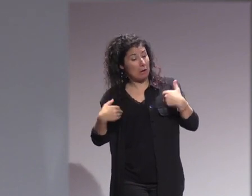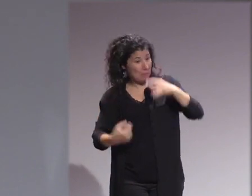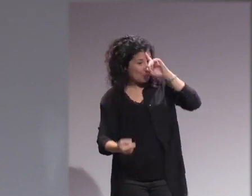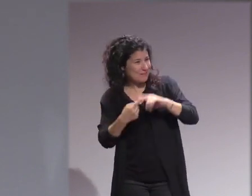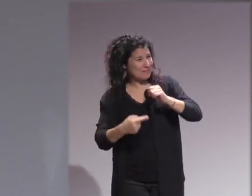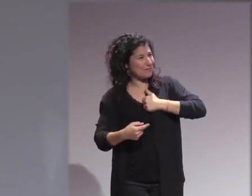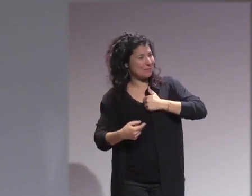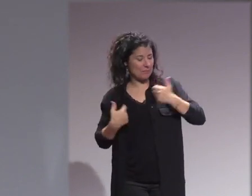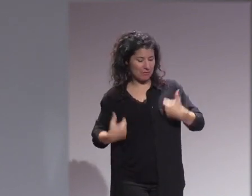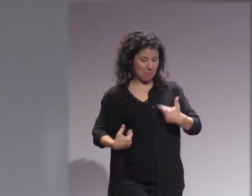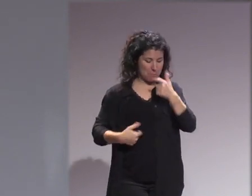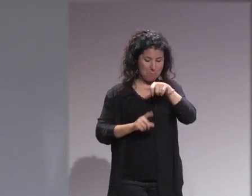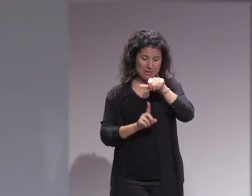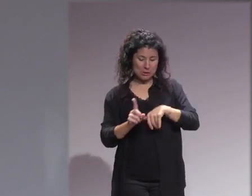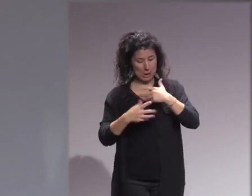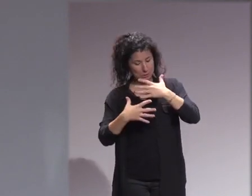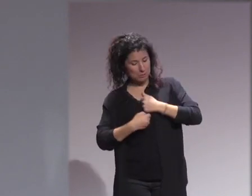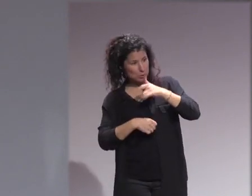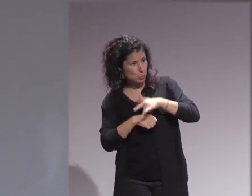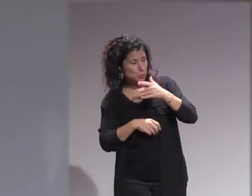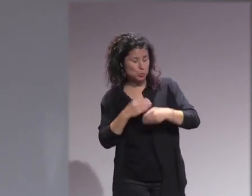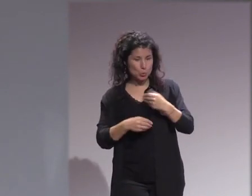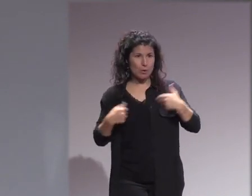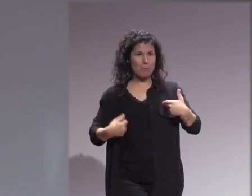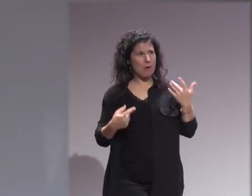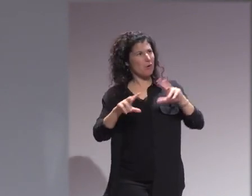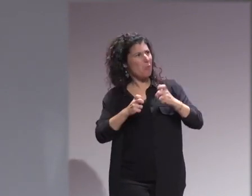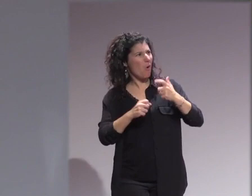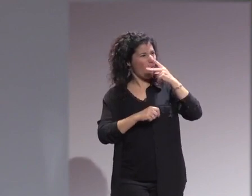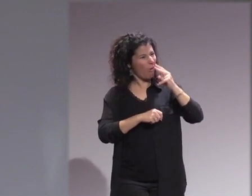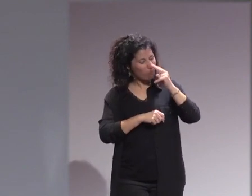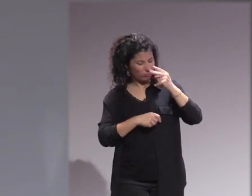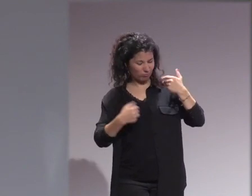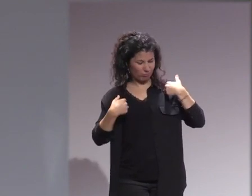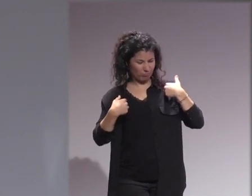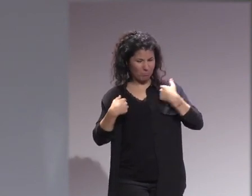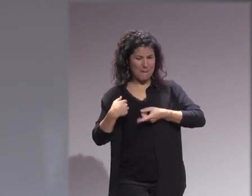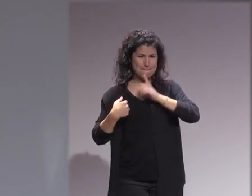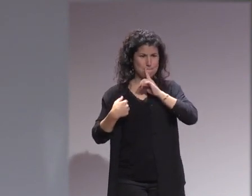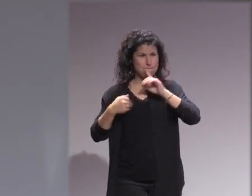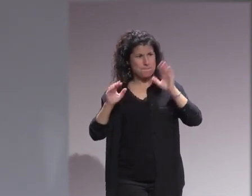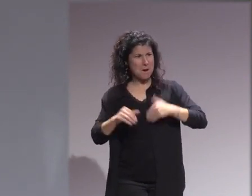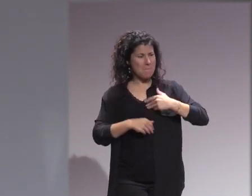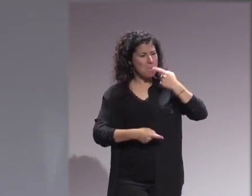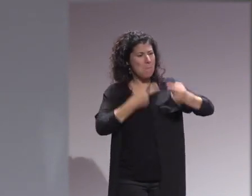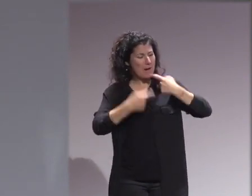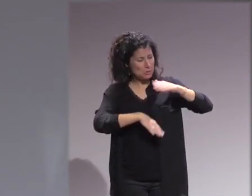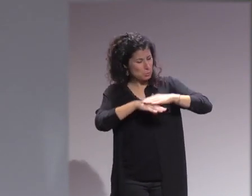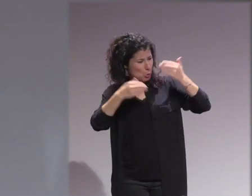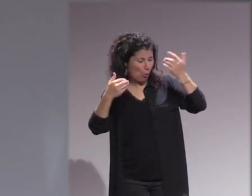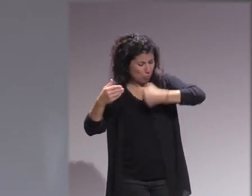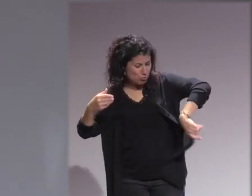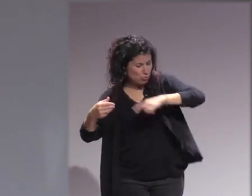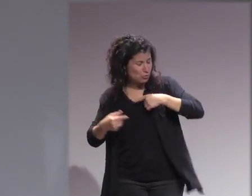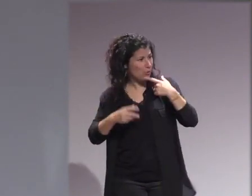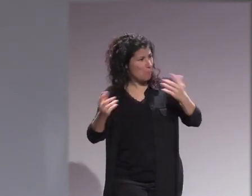personne adoptée, de ce que c'est que de se voir représenter, de se voir instrumentaliser, d'être parlé, qu'on parle de nous, mais qu'on ne nous donne pas la